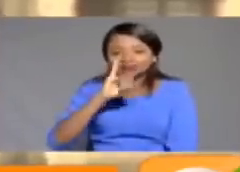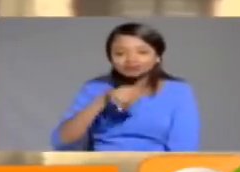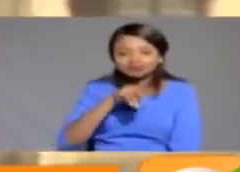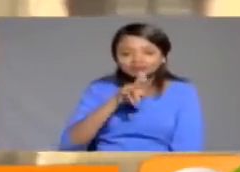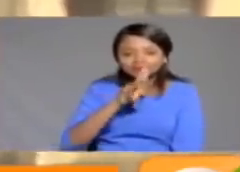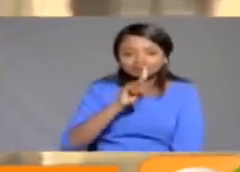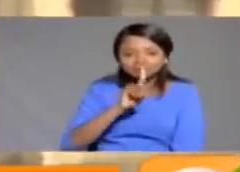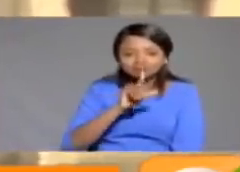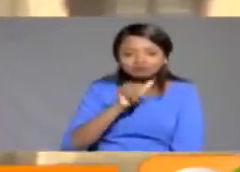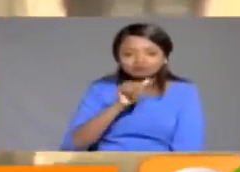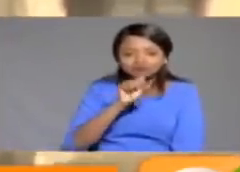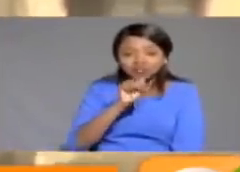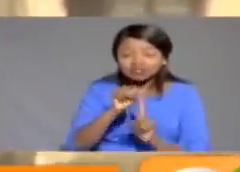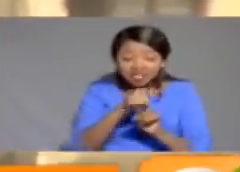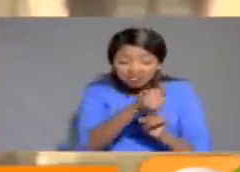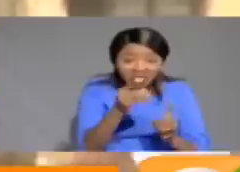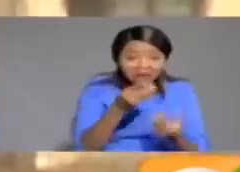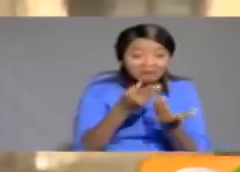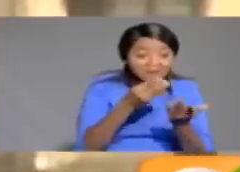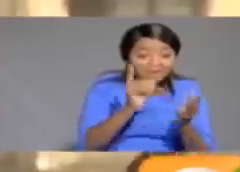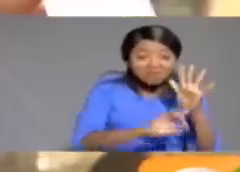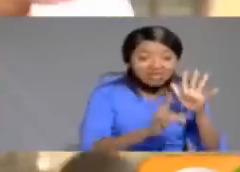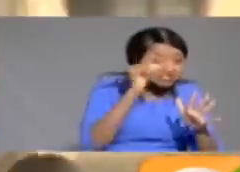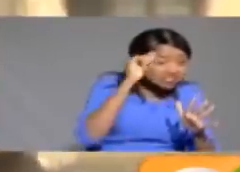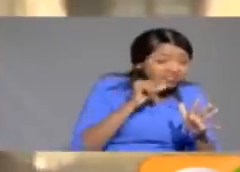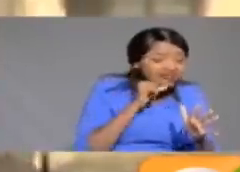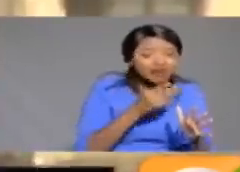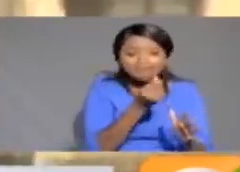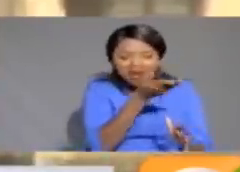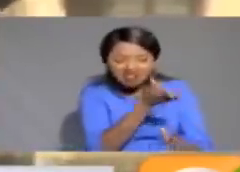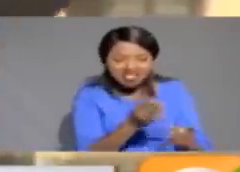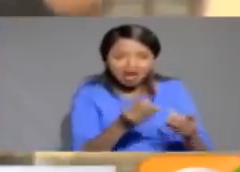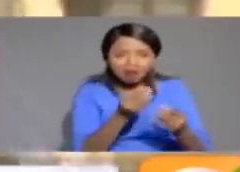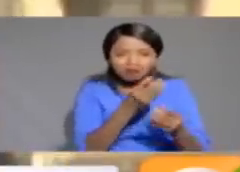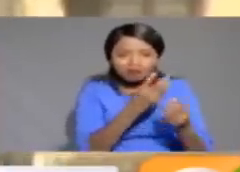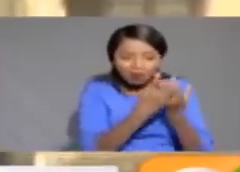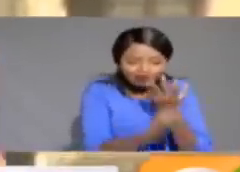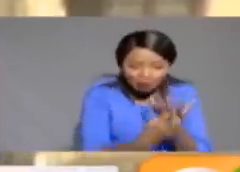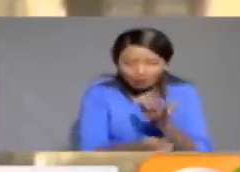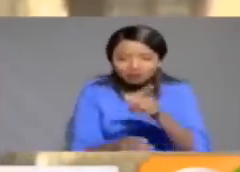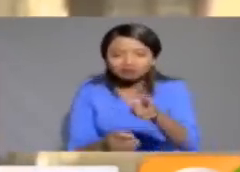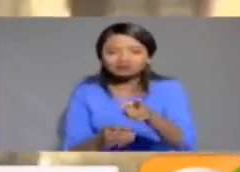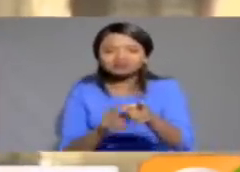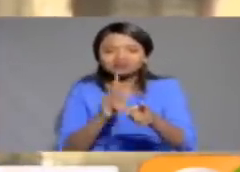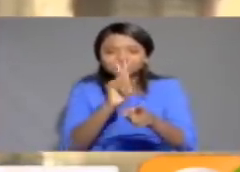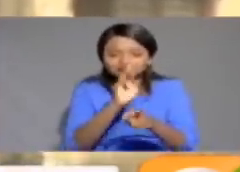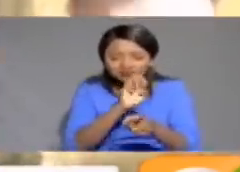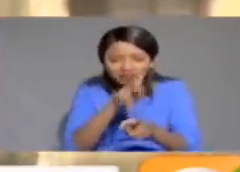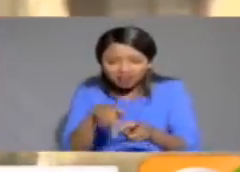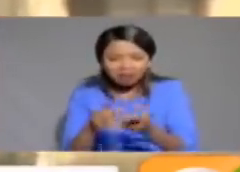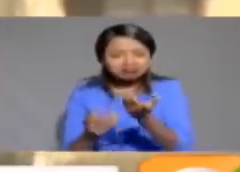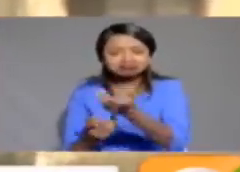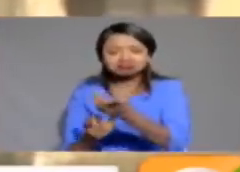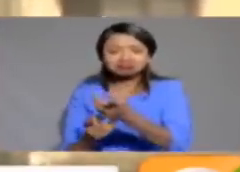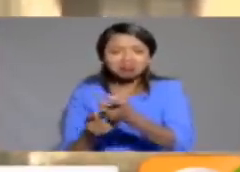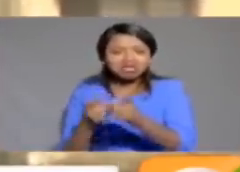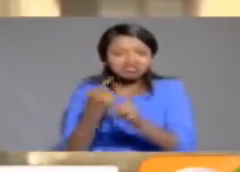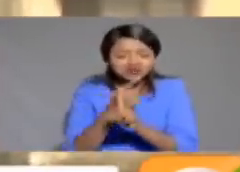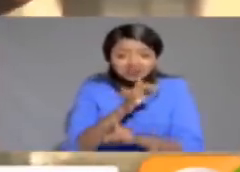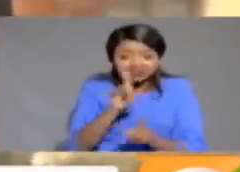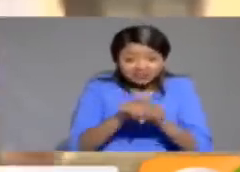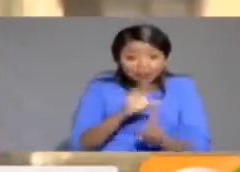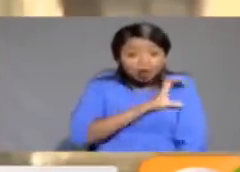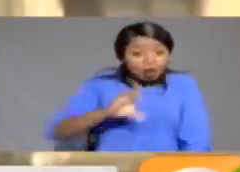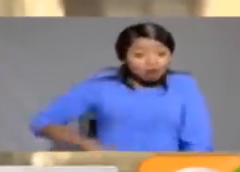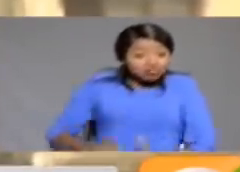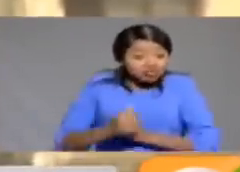Wanatumia pesa ya ministry ya agenda, wanatumia pesa ya GEC, hii agenda, ambayo inaongozwa na commissioner